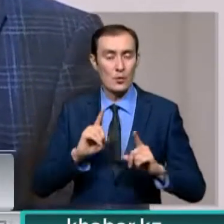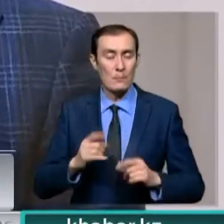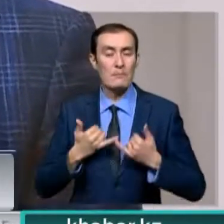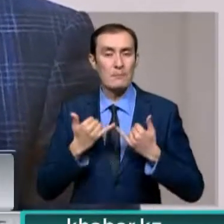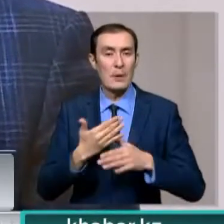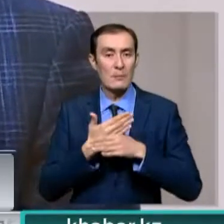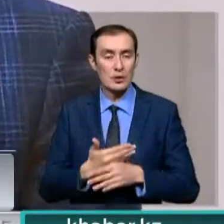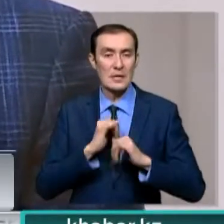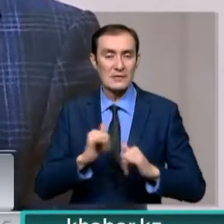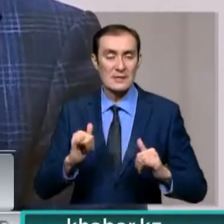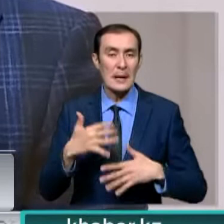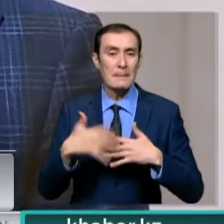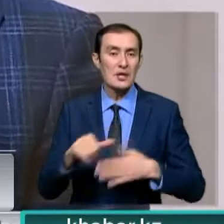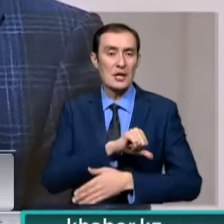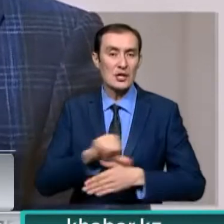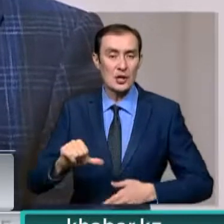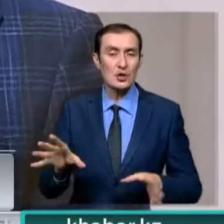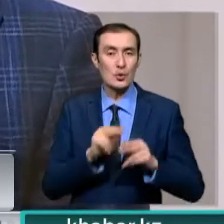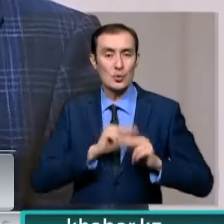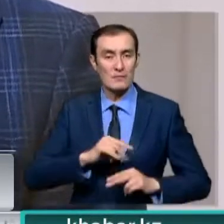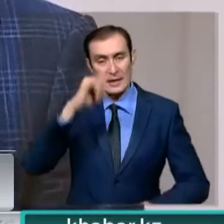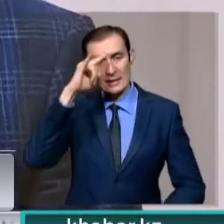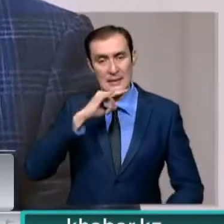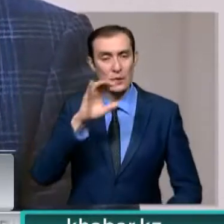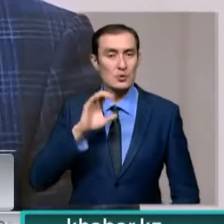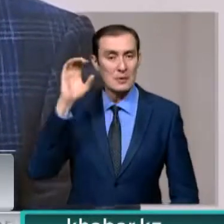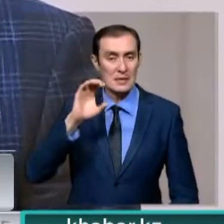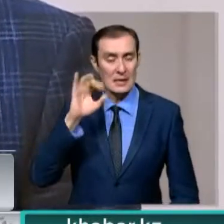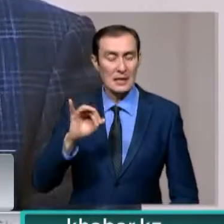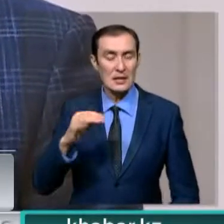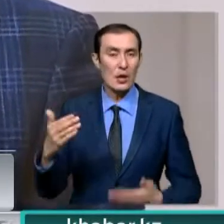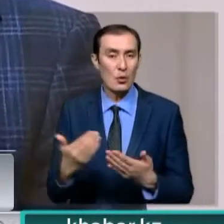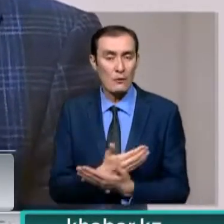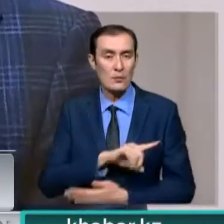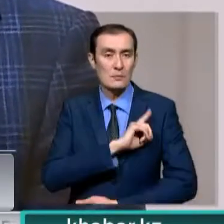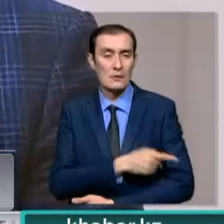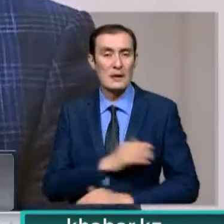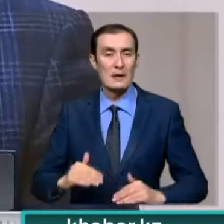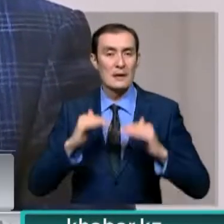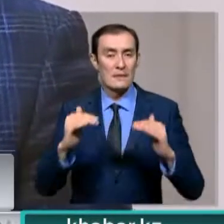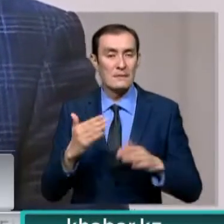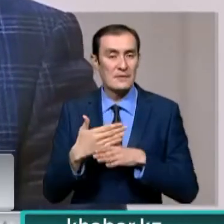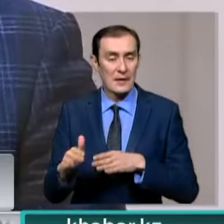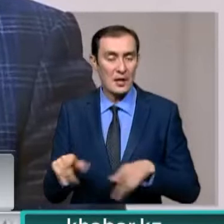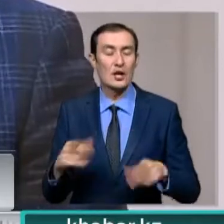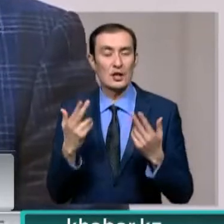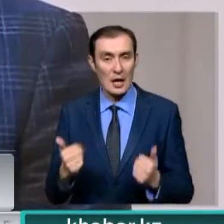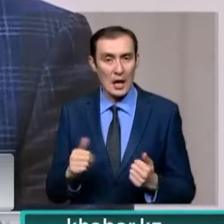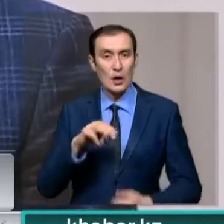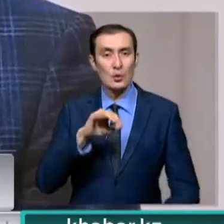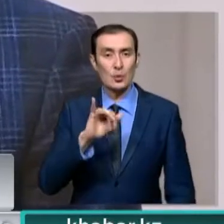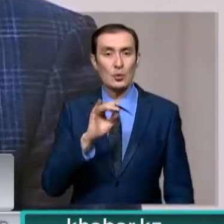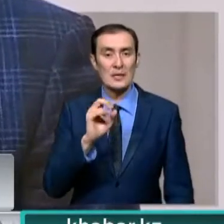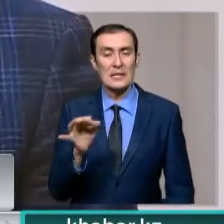поможет развить трансграничное сотрудничество между Казахстаном и Узбекистаном и выйти на новую ступень в этой сфере конечно